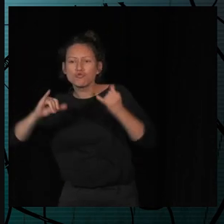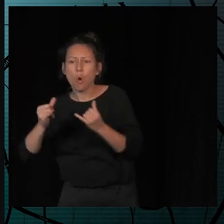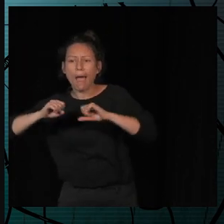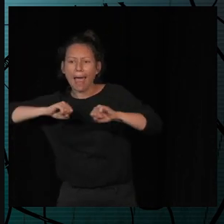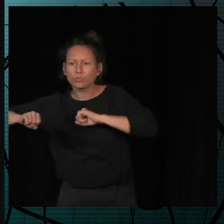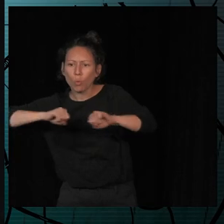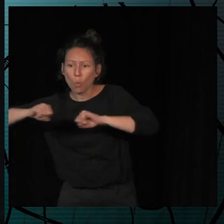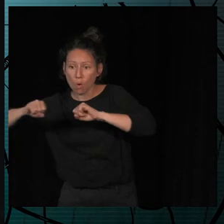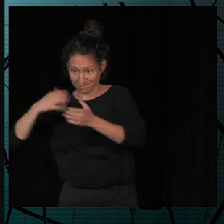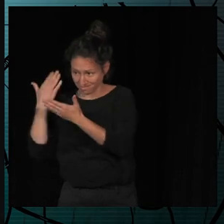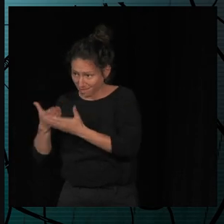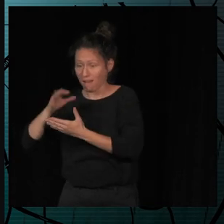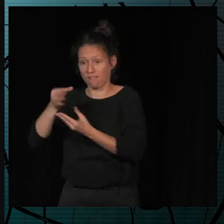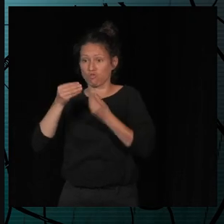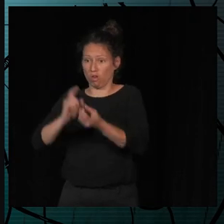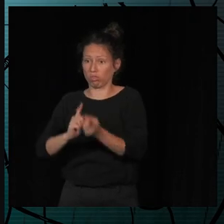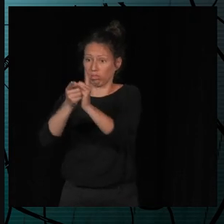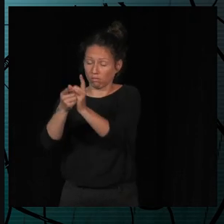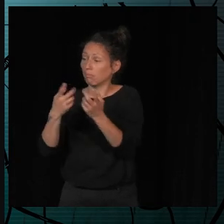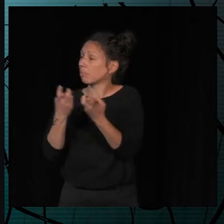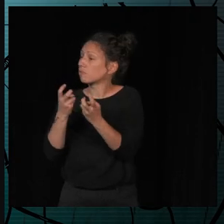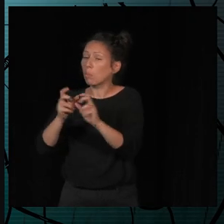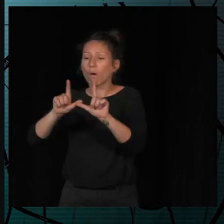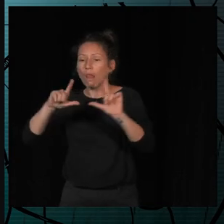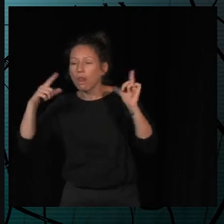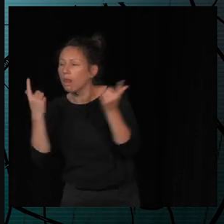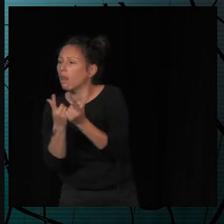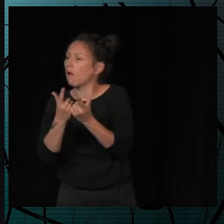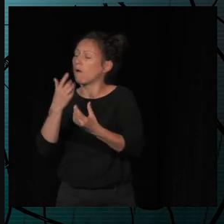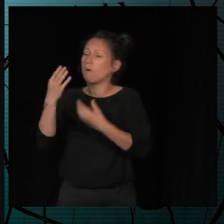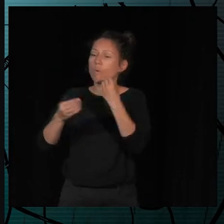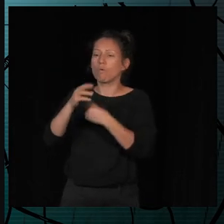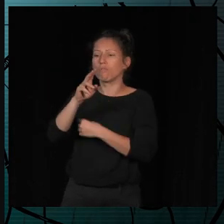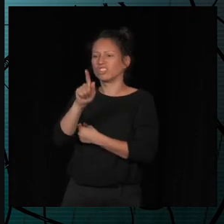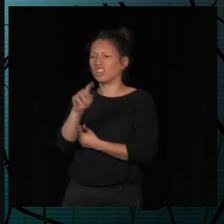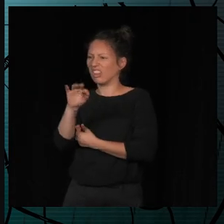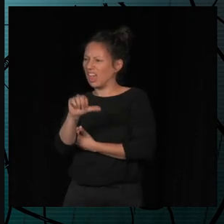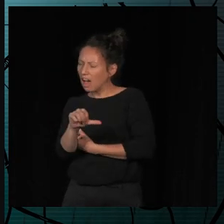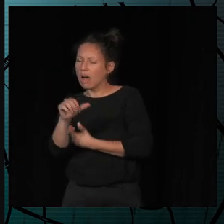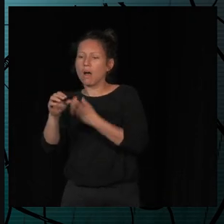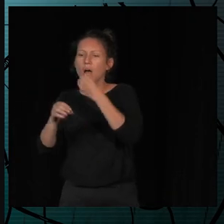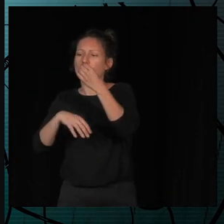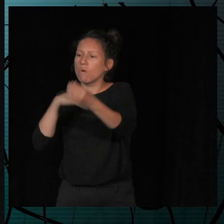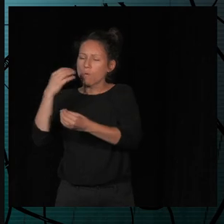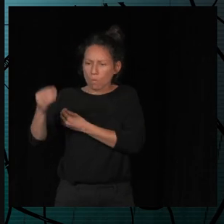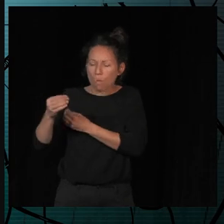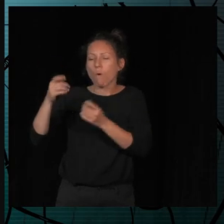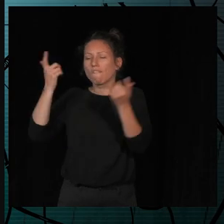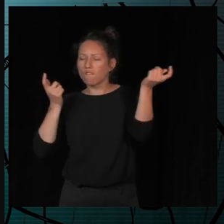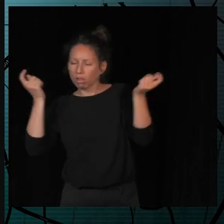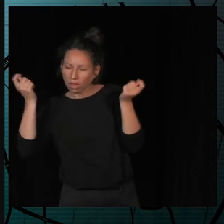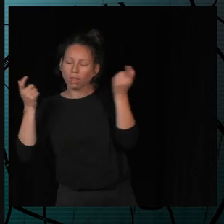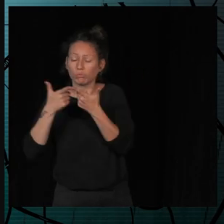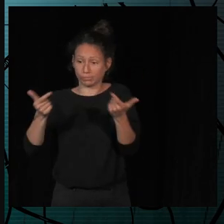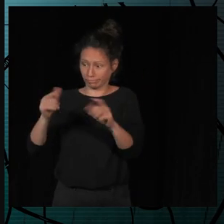rapidement parler de League of Legend mais on peut parler de fortnite on peut parler d'un GTA mais je répète je crois qu'il y a zéro études le GTA il est utilisé pour